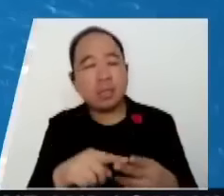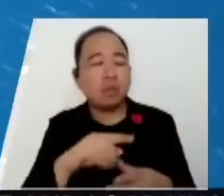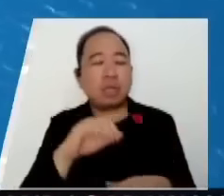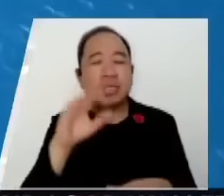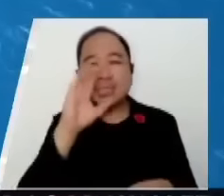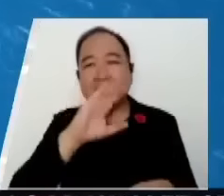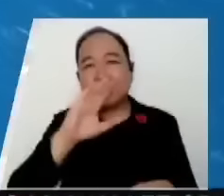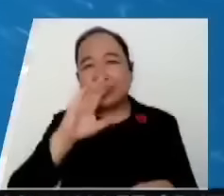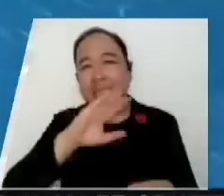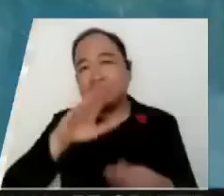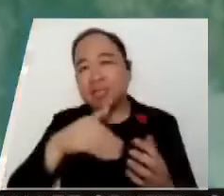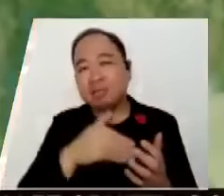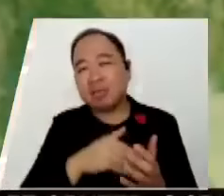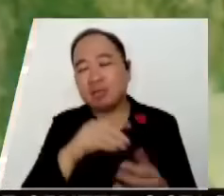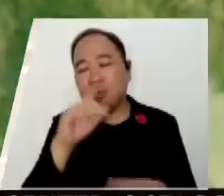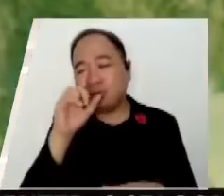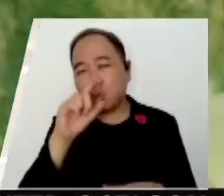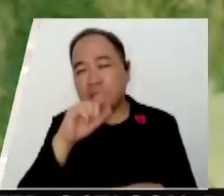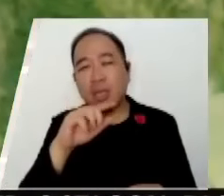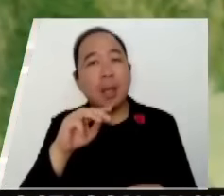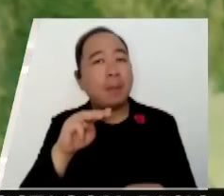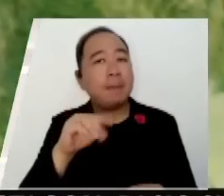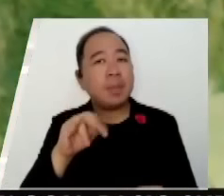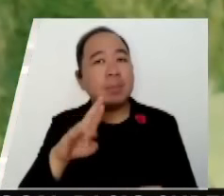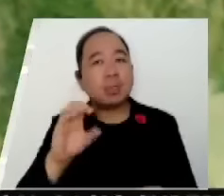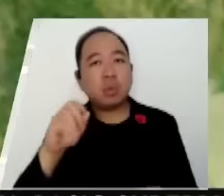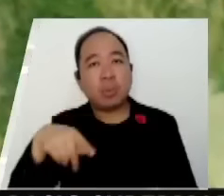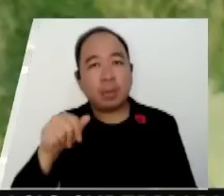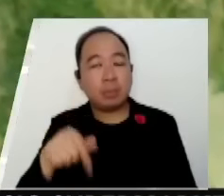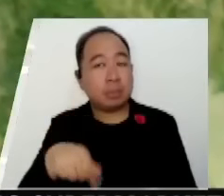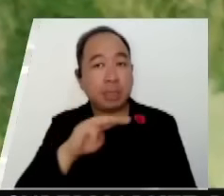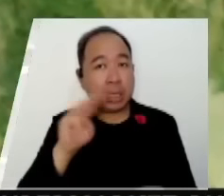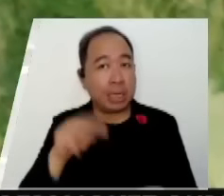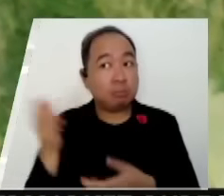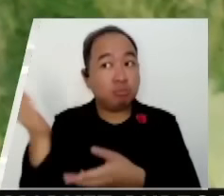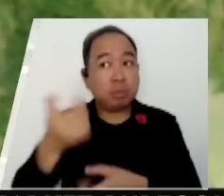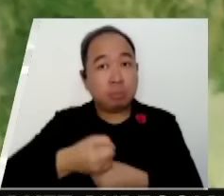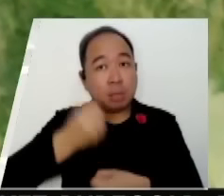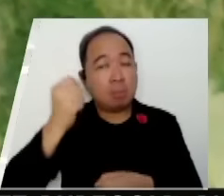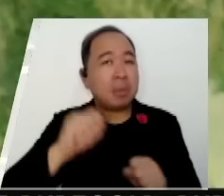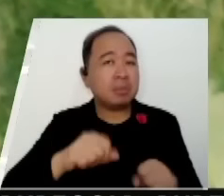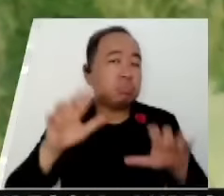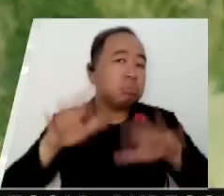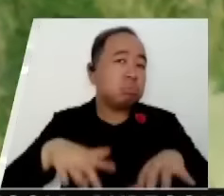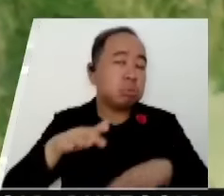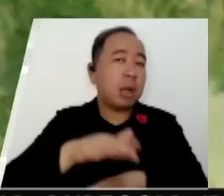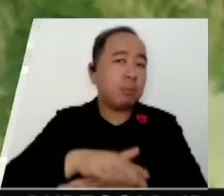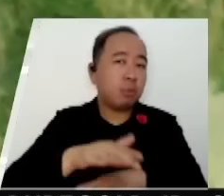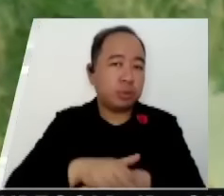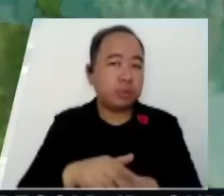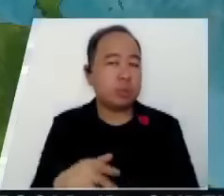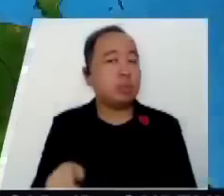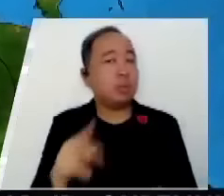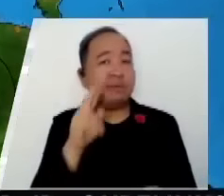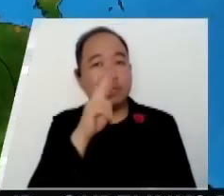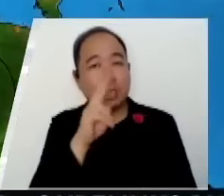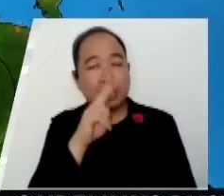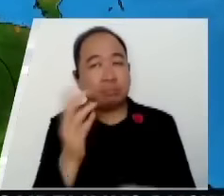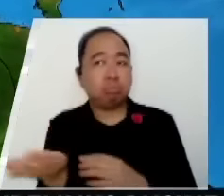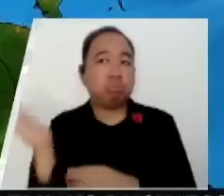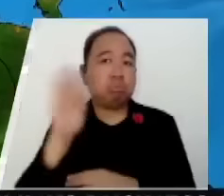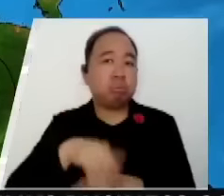Sa Metro Manila naman, magdala ng payong dahil may tsansa ng ulan bukas, lalo po yan sa hapon. Halos wala namang ulan sa Visayas maghapon, maliban sa ilang